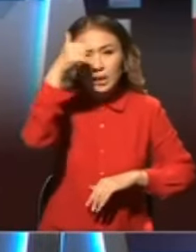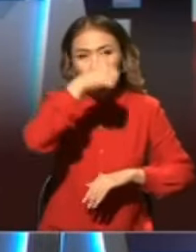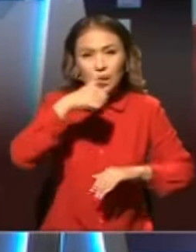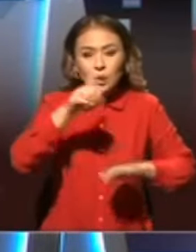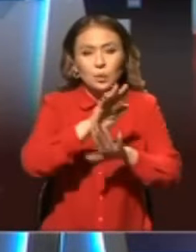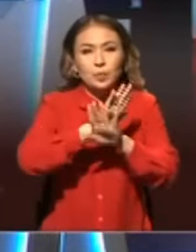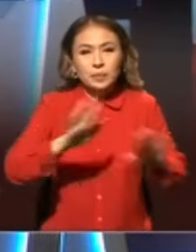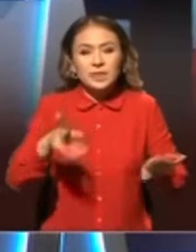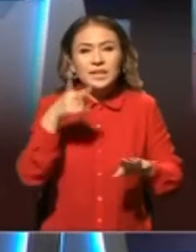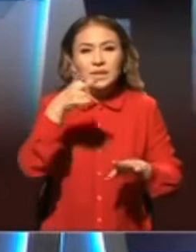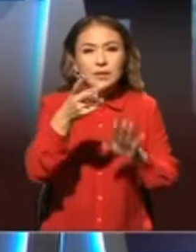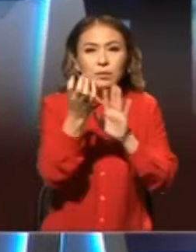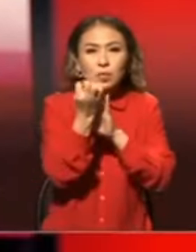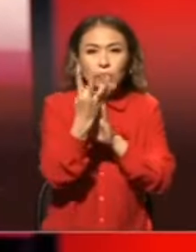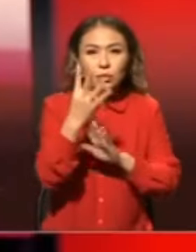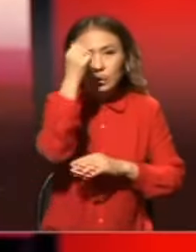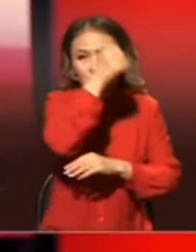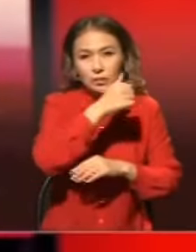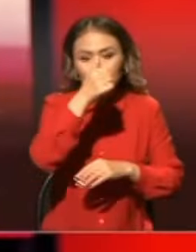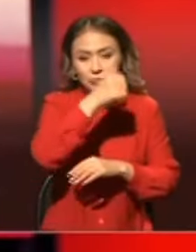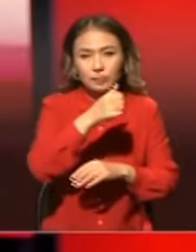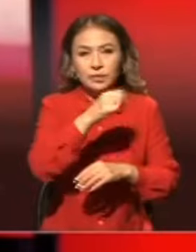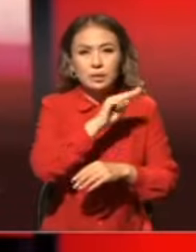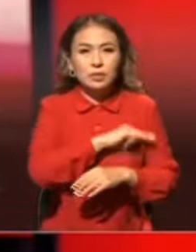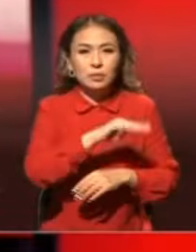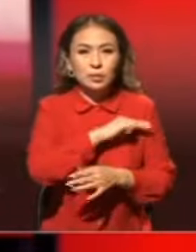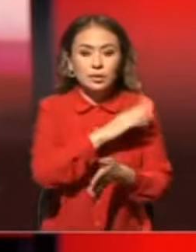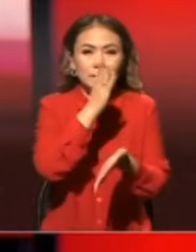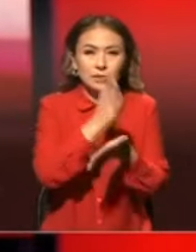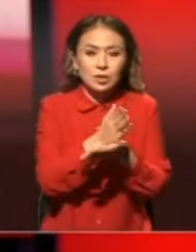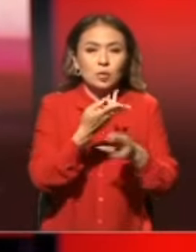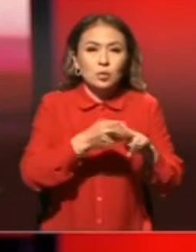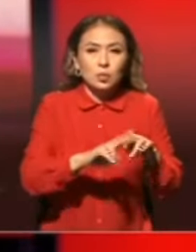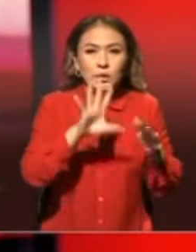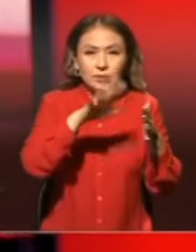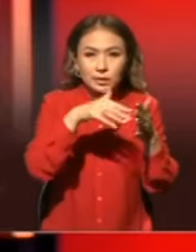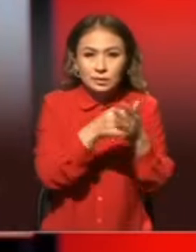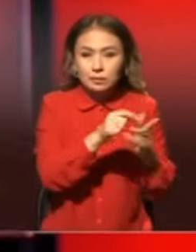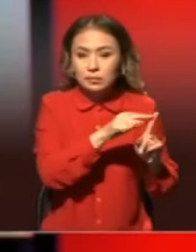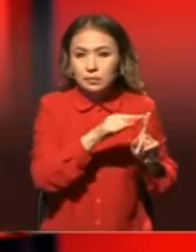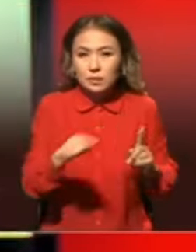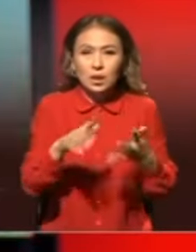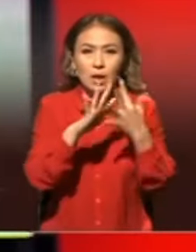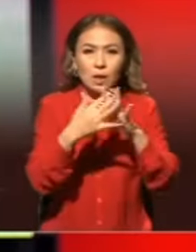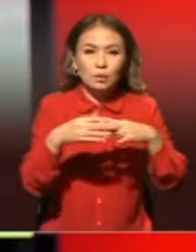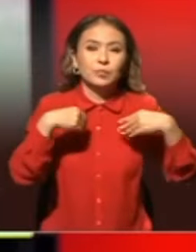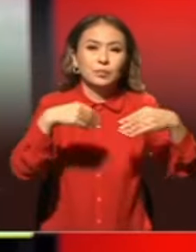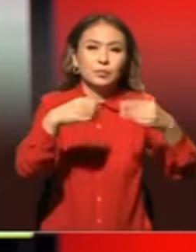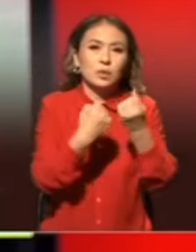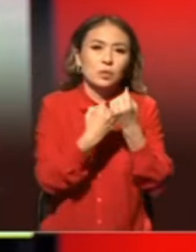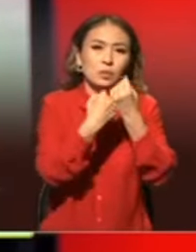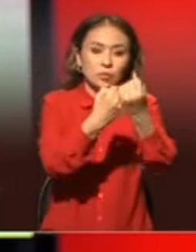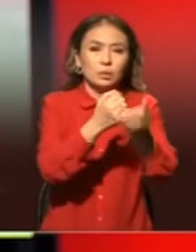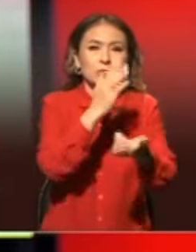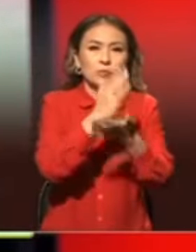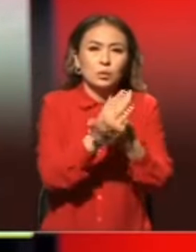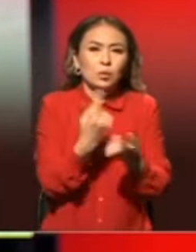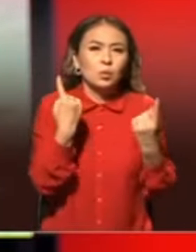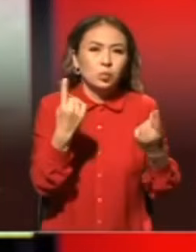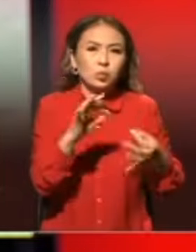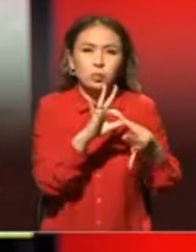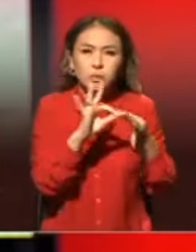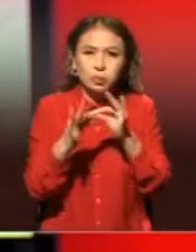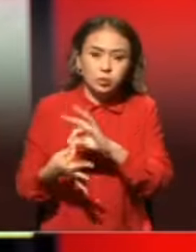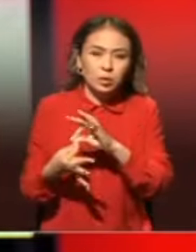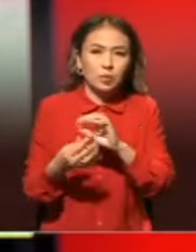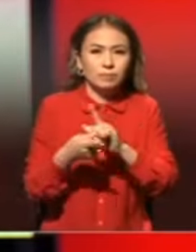Ресей 2014-тен бері санкцияның астында жұмыс істеп отыр. Сол кезден бастап жаңағы ауыл шаруашылық қолдау механизмдерін күрделі түрде